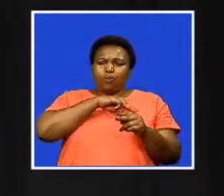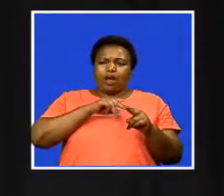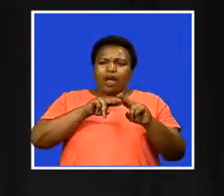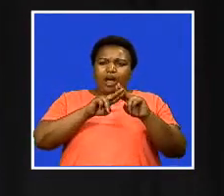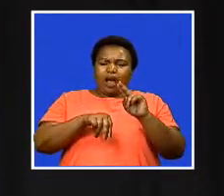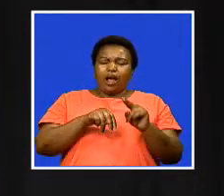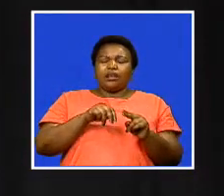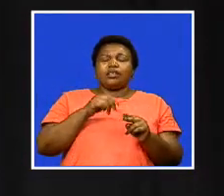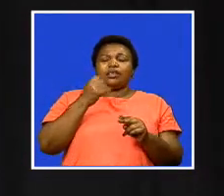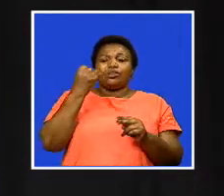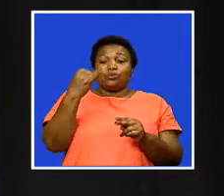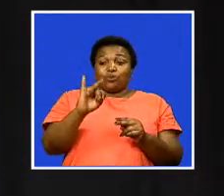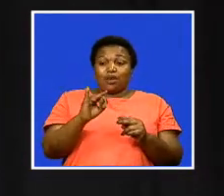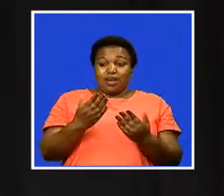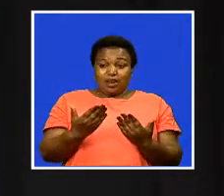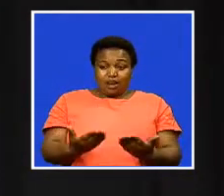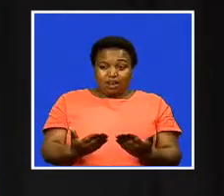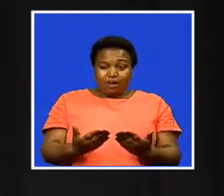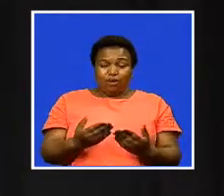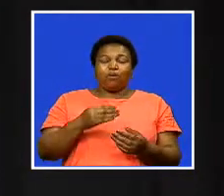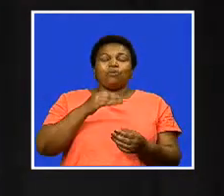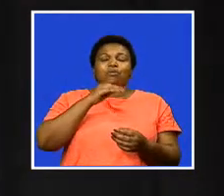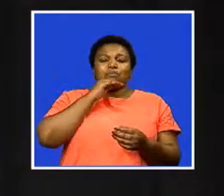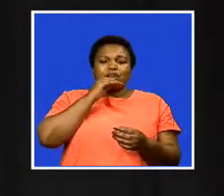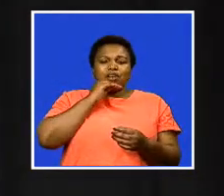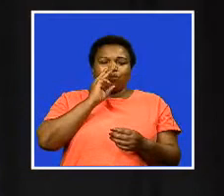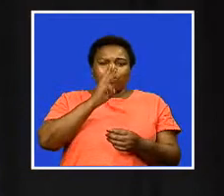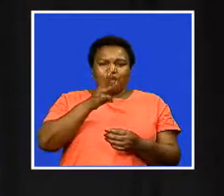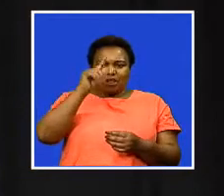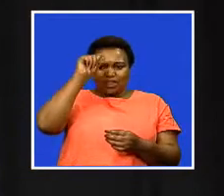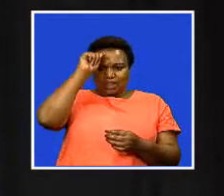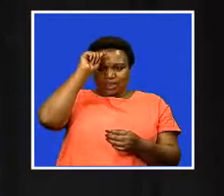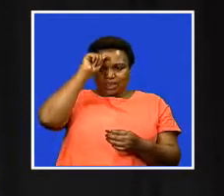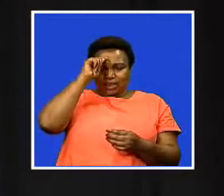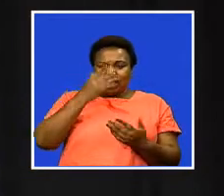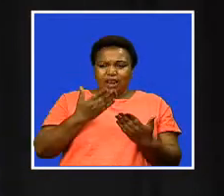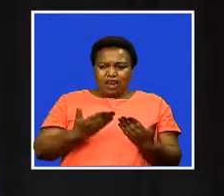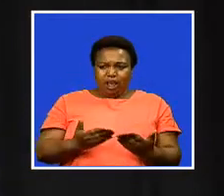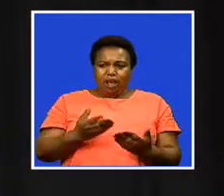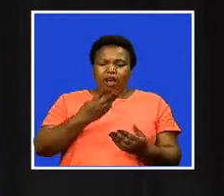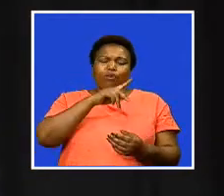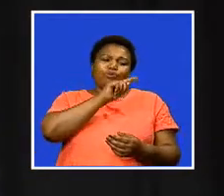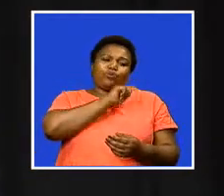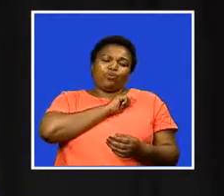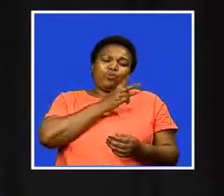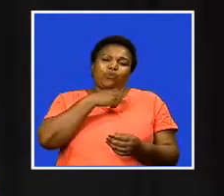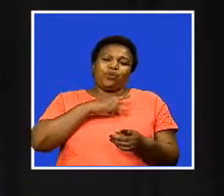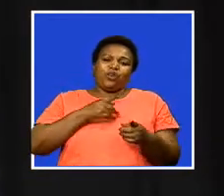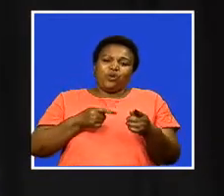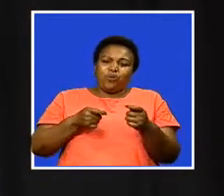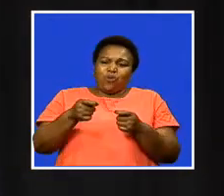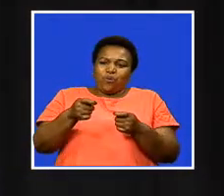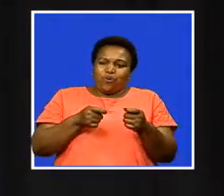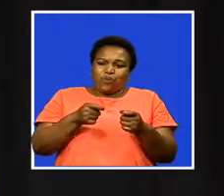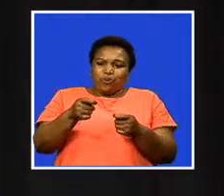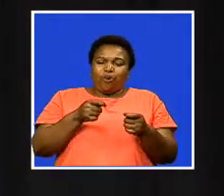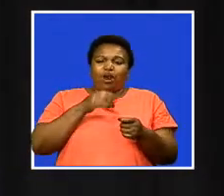sibe ngaphansi kwa 5 then sizawucabanga sichasho sisesifike lapho sicontroller khona sesibheke ku